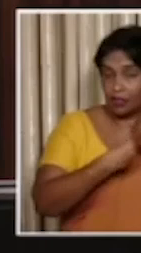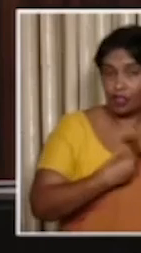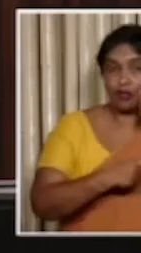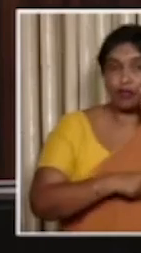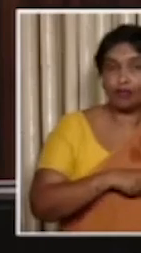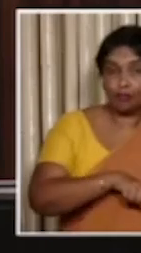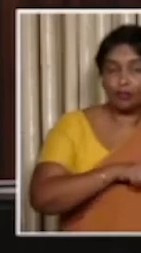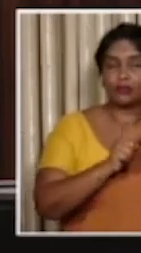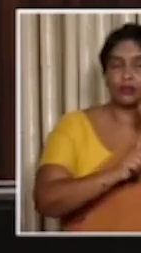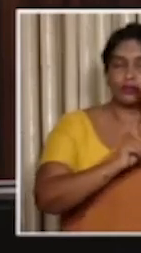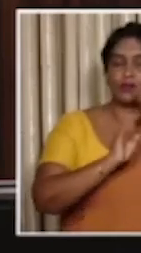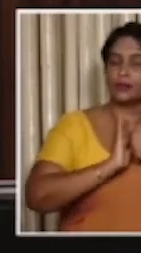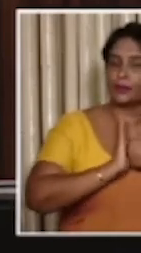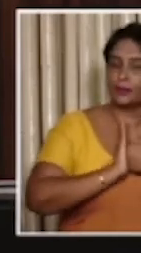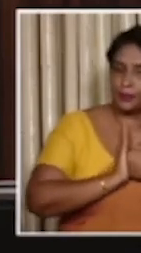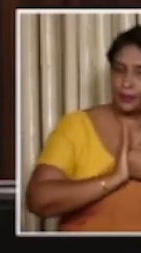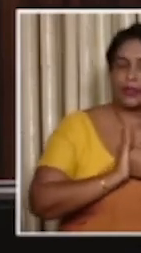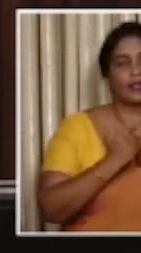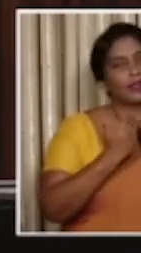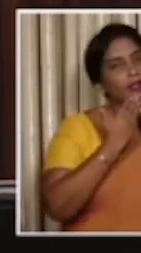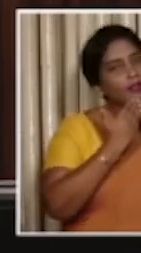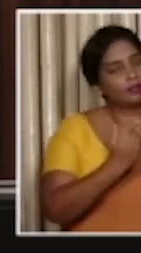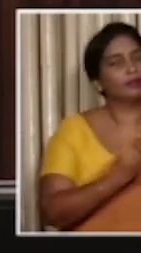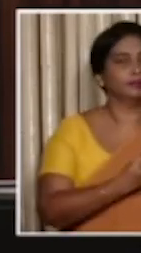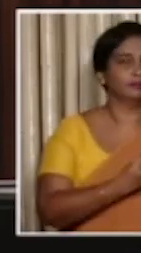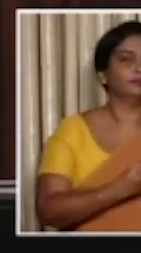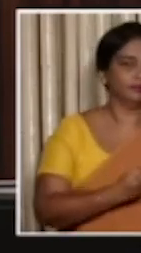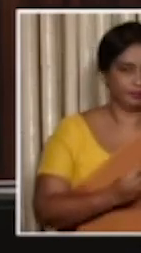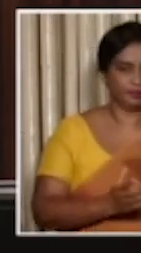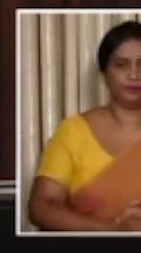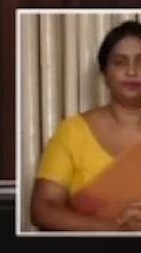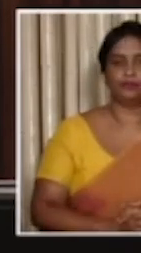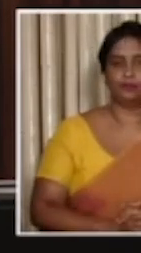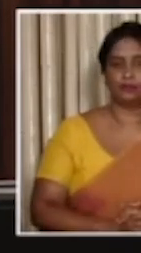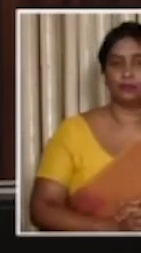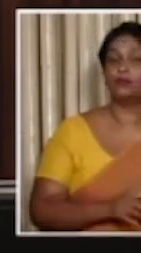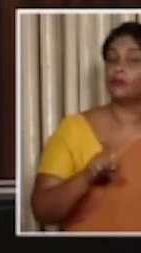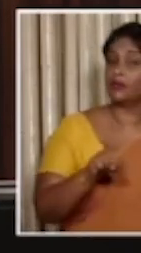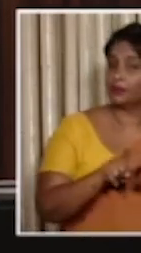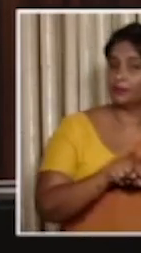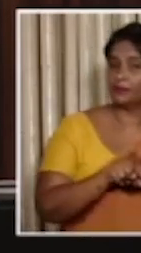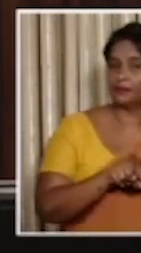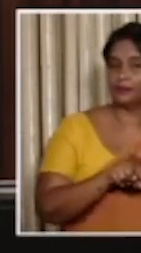පළමු කොටම අපේ ගෞරවය, අපේ ස්තුතිය පුද කරන්න කැමතියි. ඒ වගේම